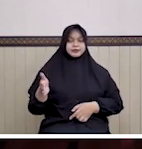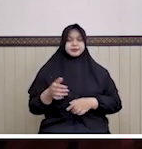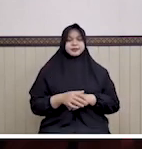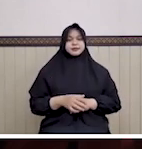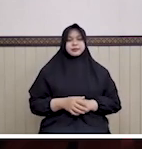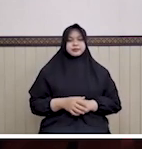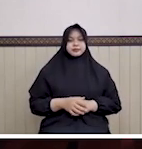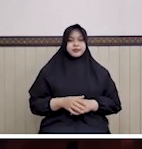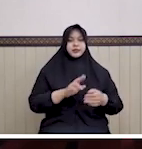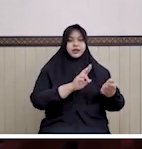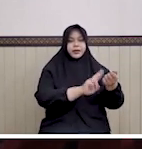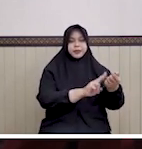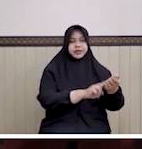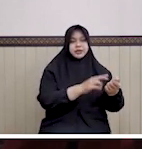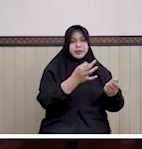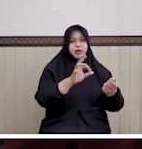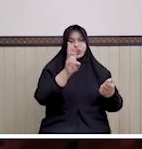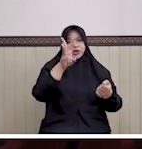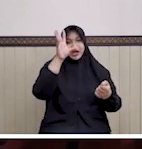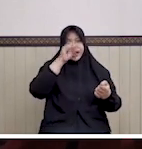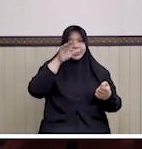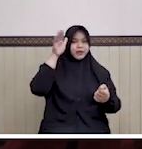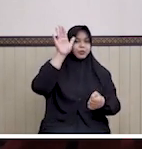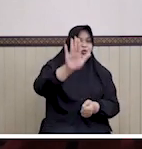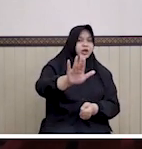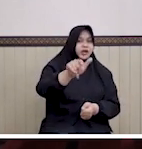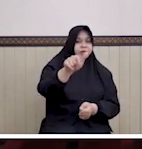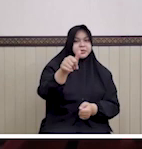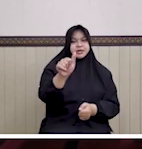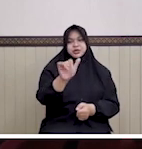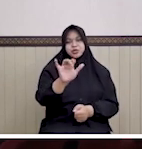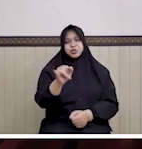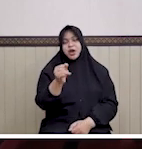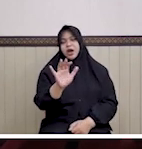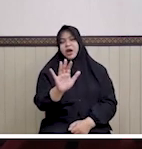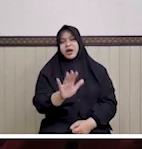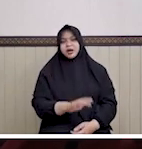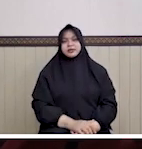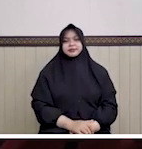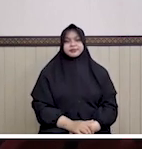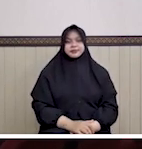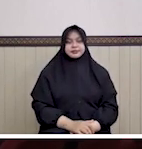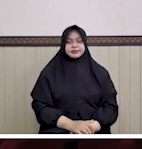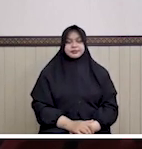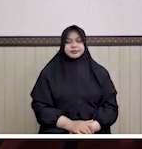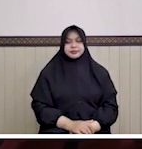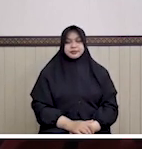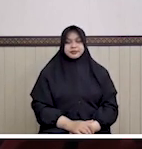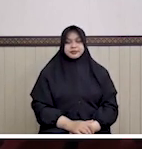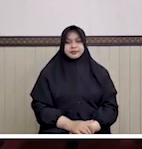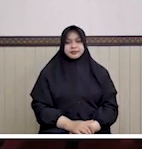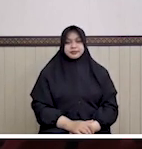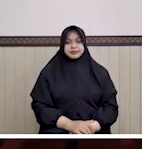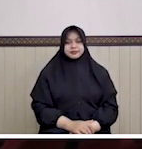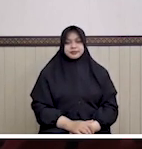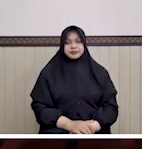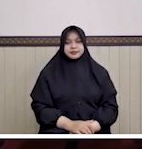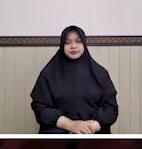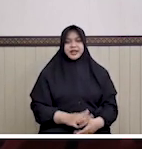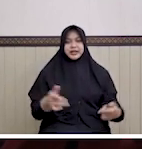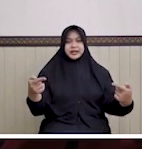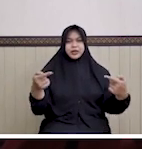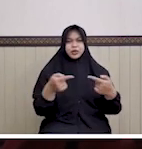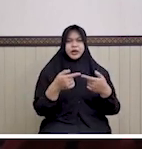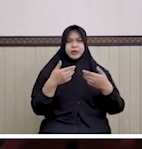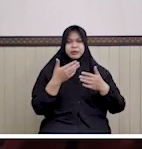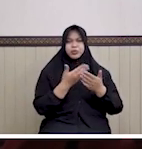eh periksanya baru tiga hari kemudian gitu Apakah bisa juga itu karena terkait gitu ya hilang